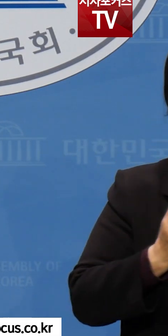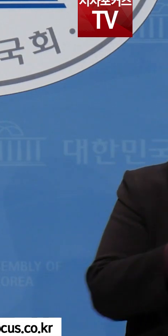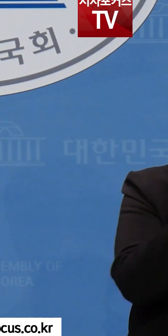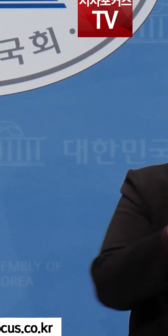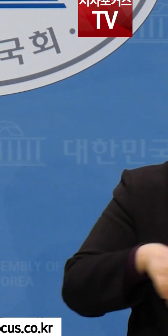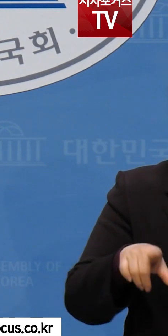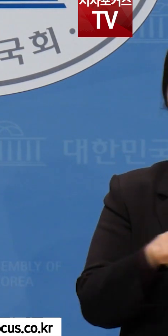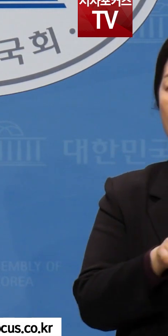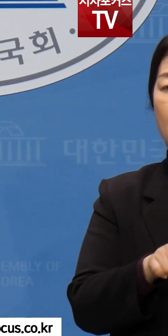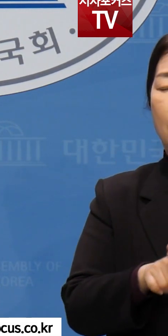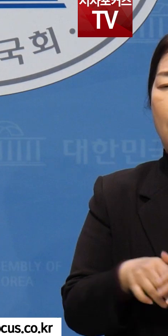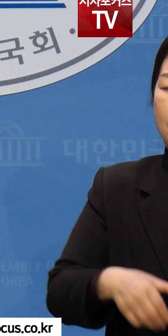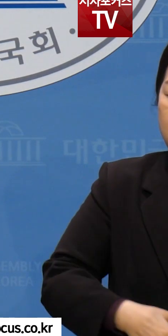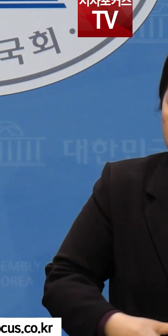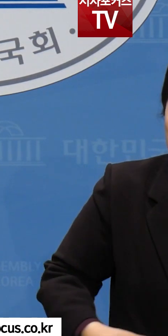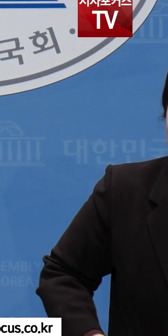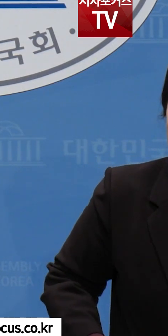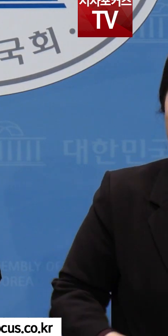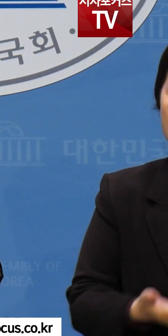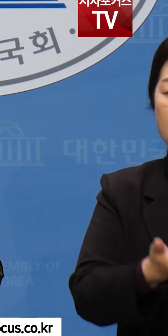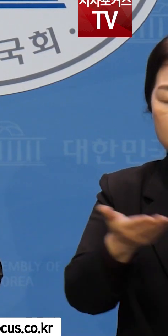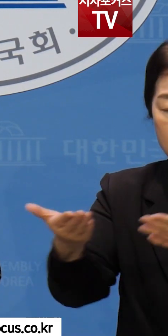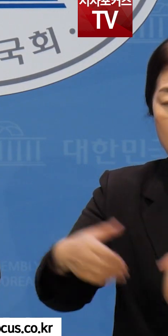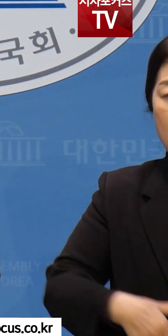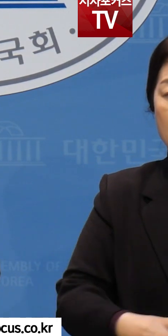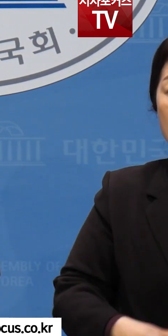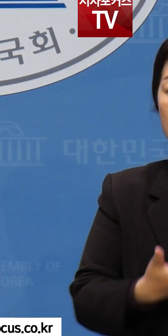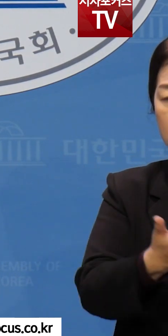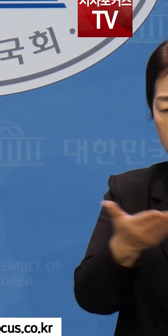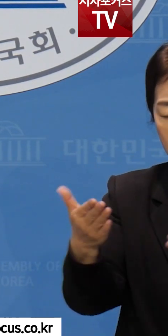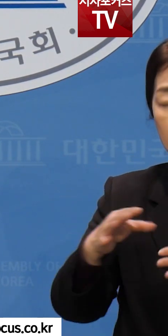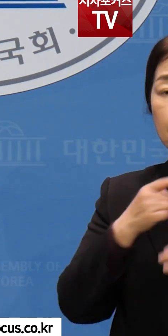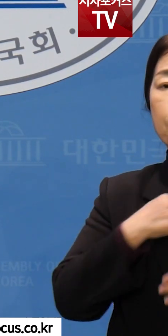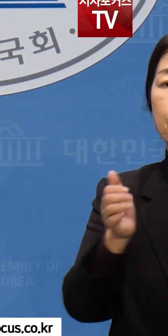위해서 양보에 양보를 거듭해왔습니다.